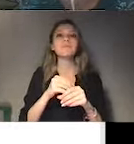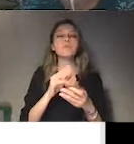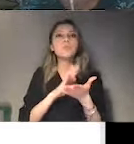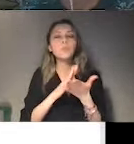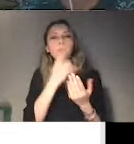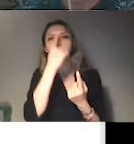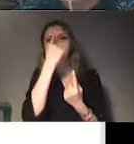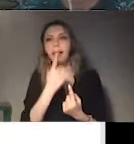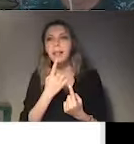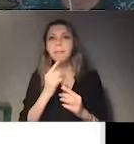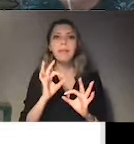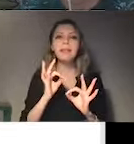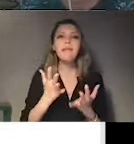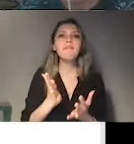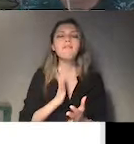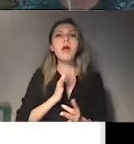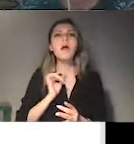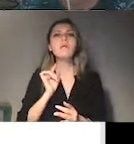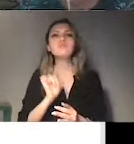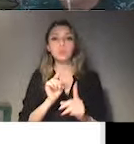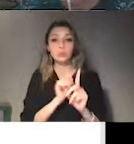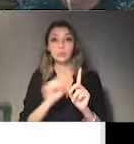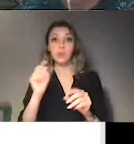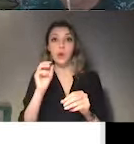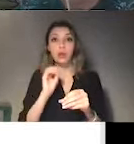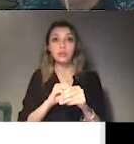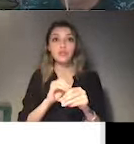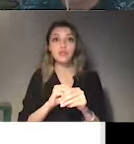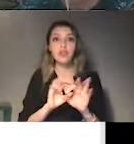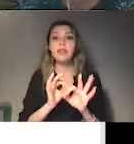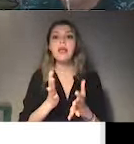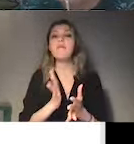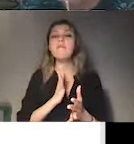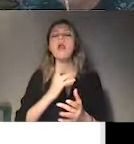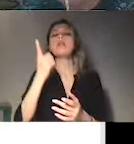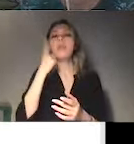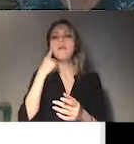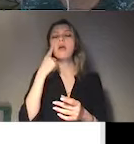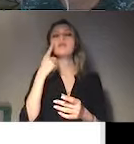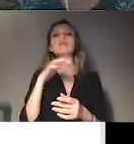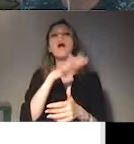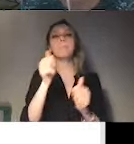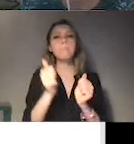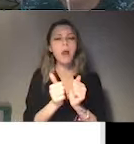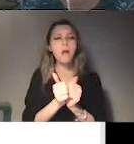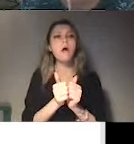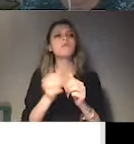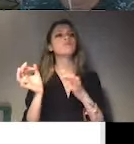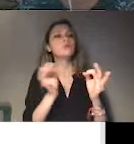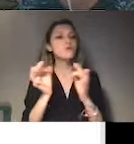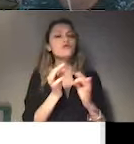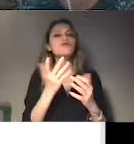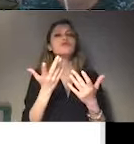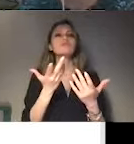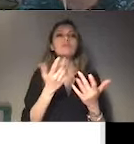önermeleri var. Yani bu sürecin hani bir, evet devletler arası bir ilişki, bir diyaloğa dayanıyor,